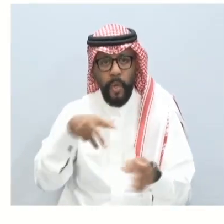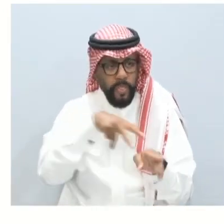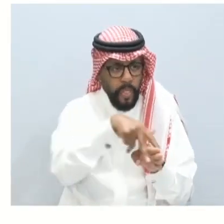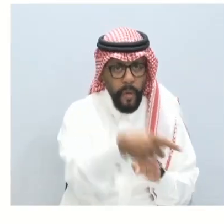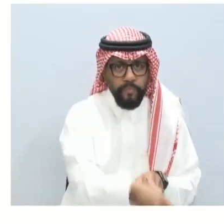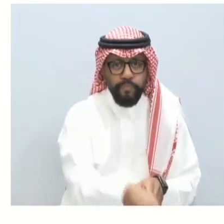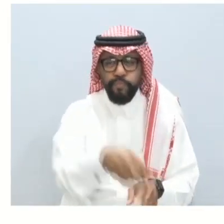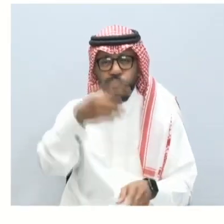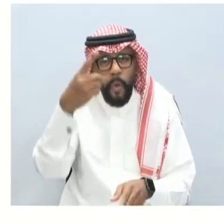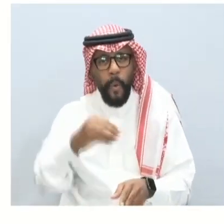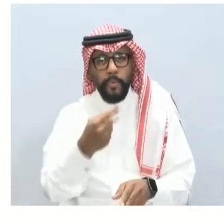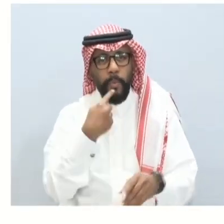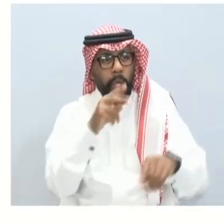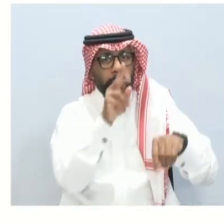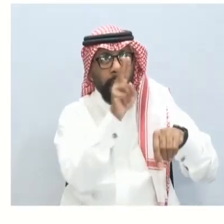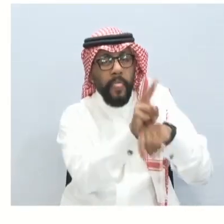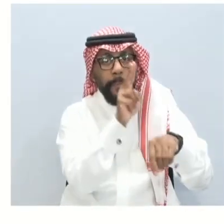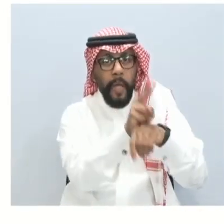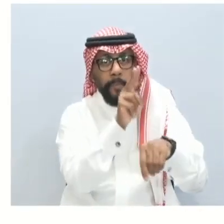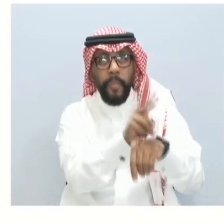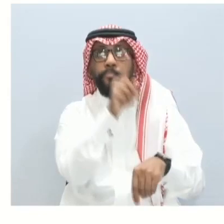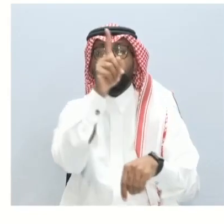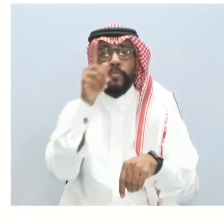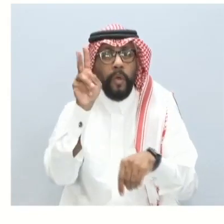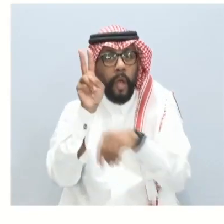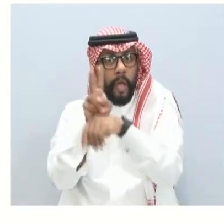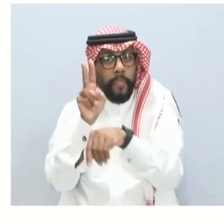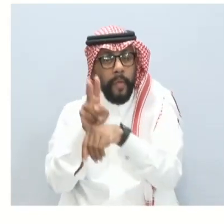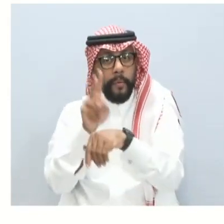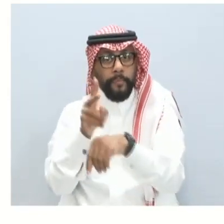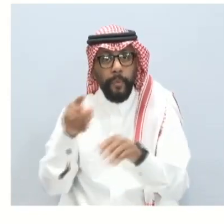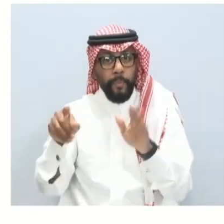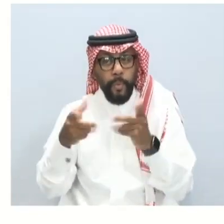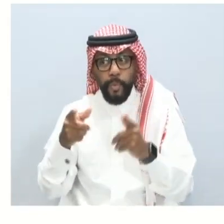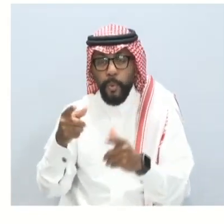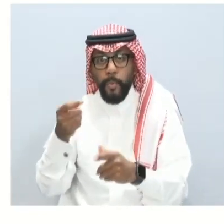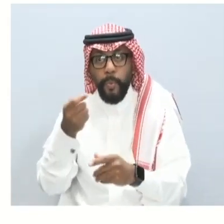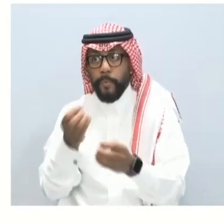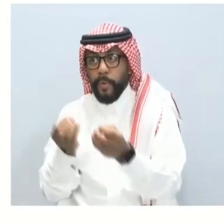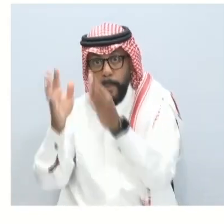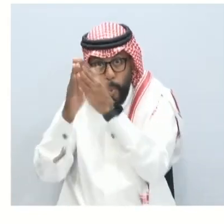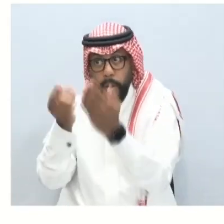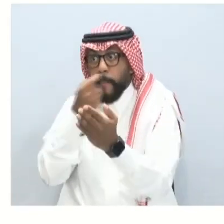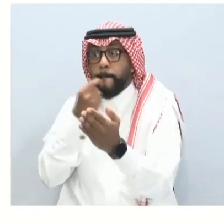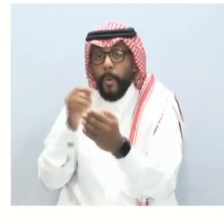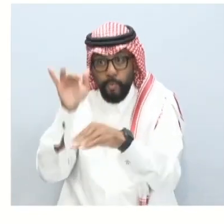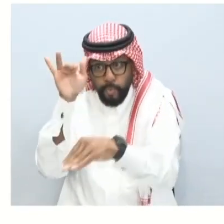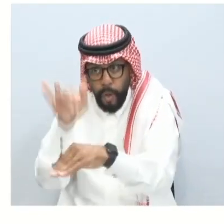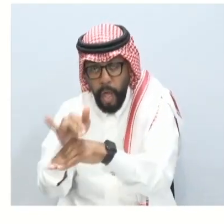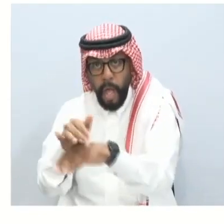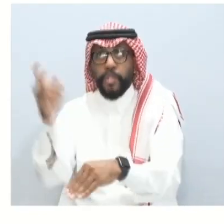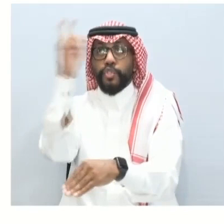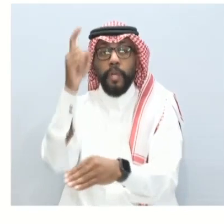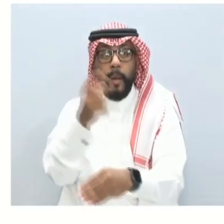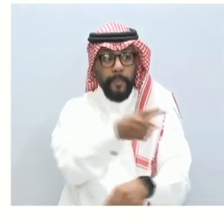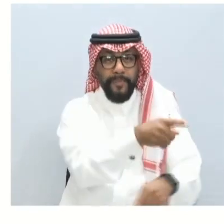ممن افترى على الله كذبا او كذب بالحق لما جاءه اليس